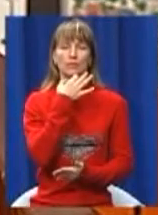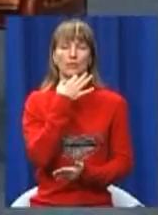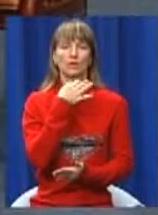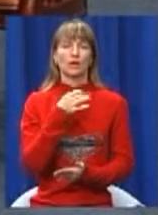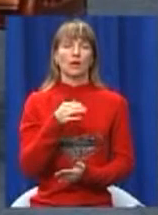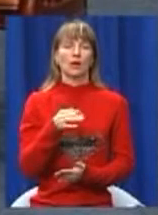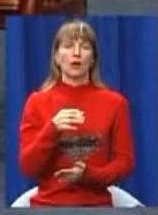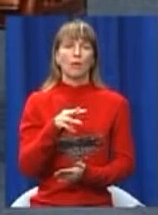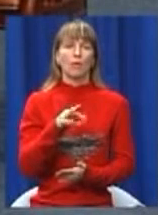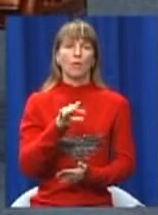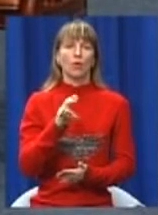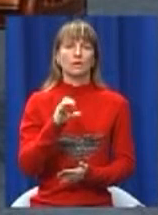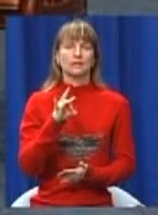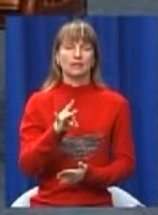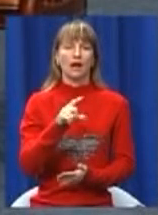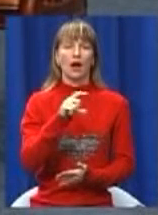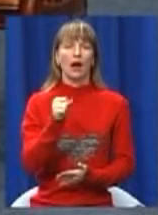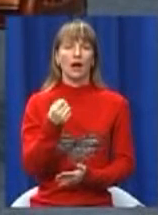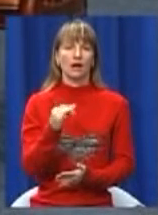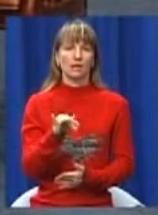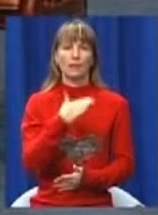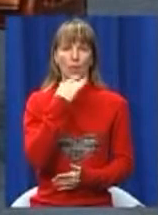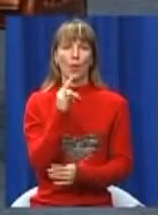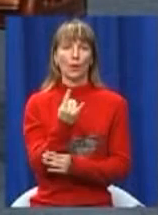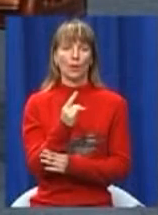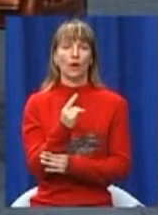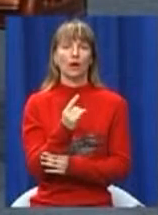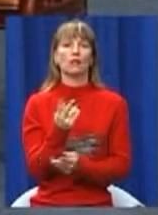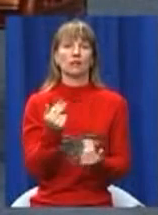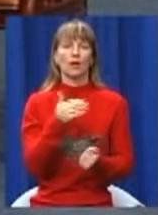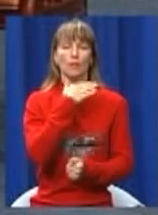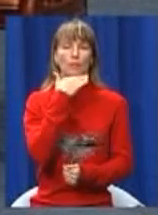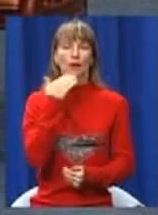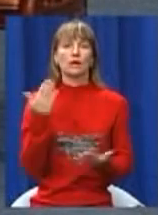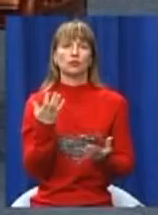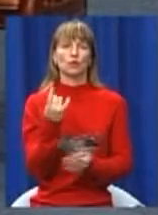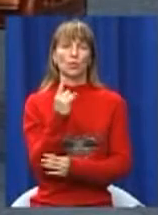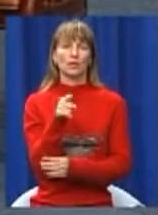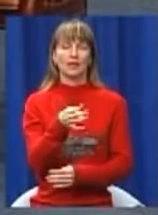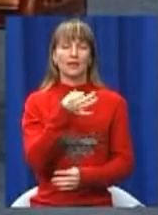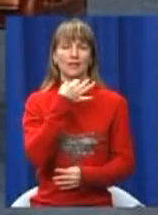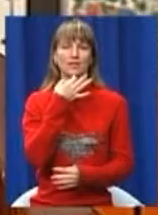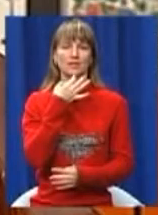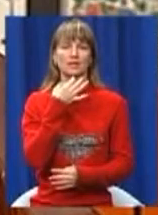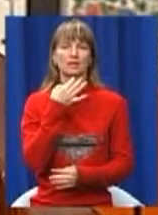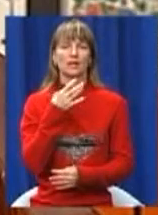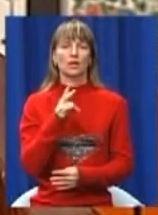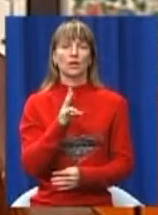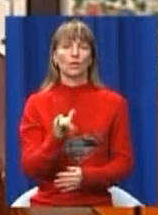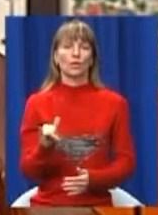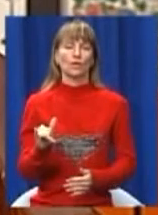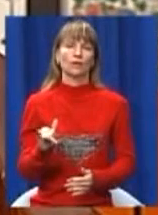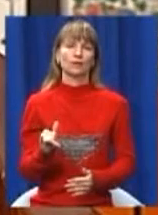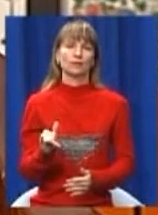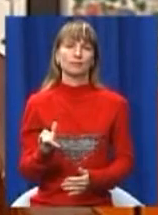Хай». Багато в тебе ляльок вдома? Ну, багато. А які ще ляльки тобі подобаються? Ну,